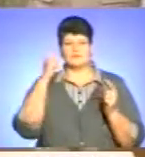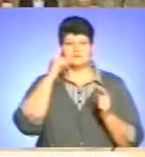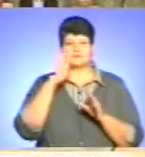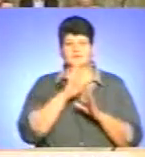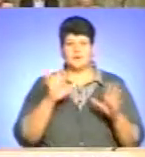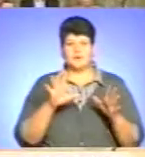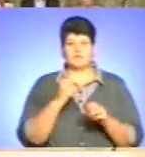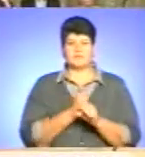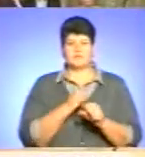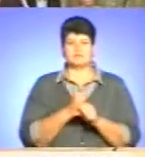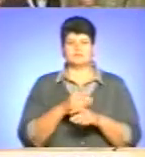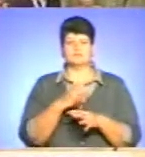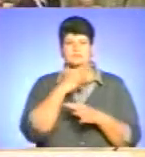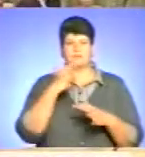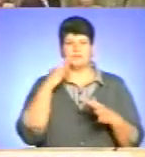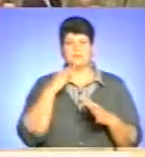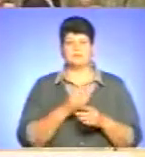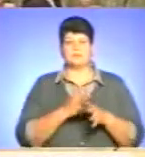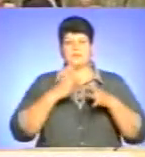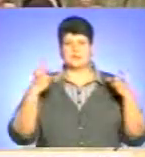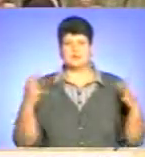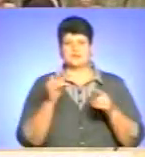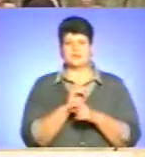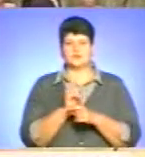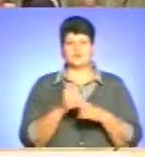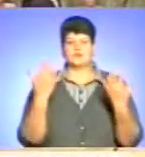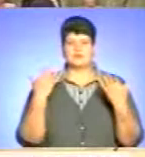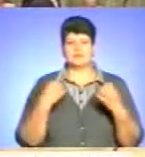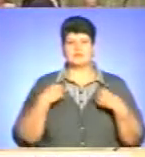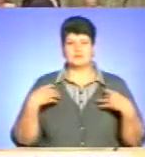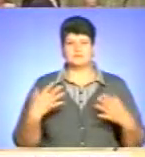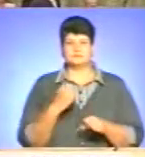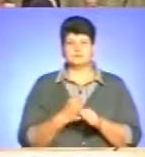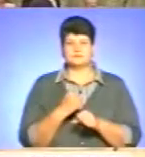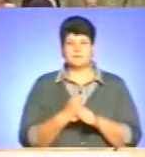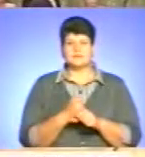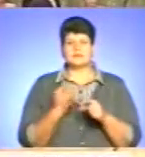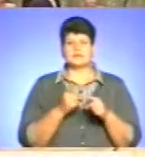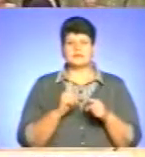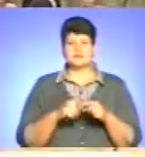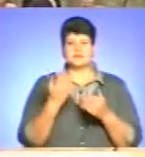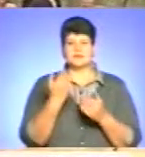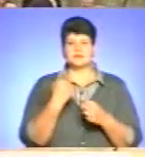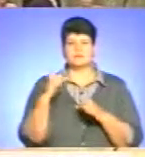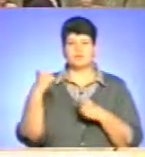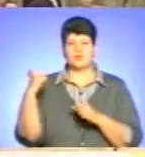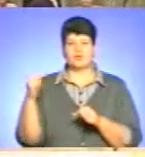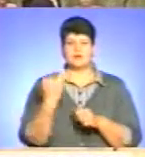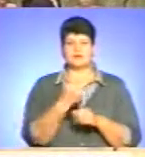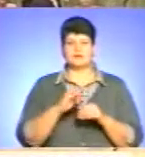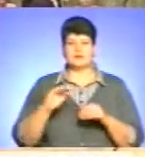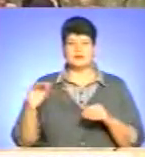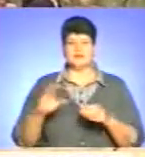покликанням понаднормово у вихідні та свята. Результатом такої відданості учням стають численні перемоги їх підопічних на всеукраїнських